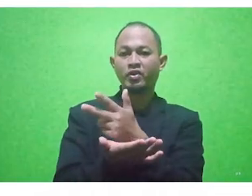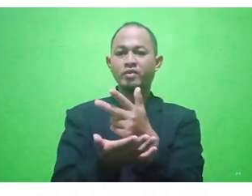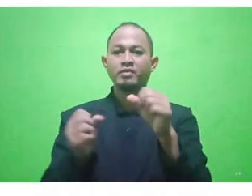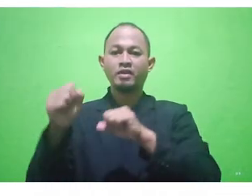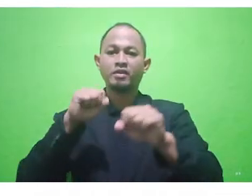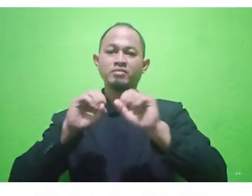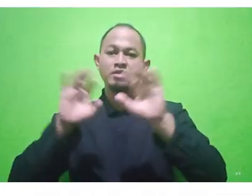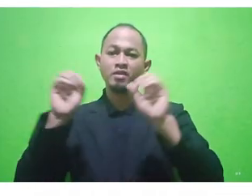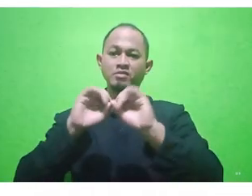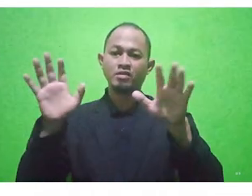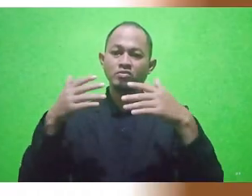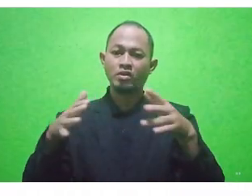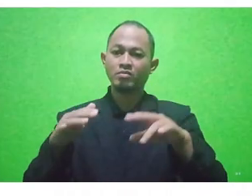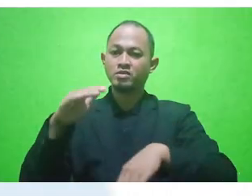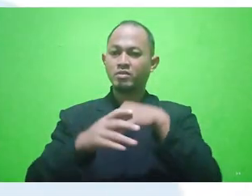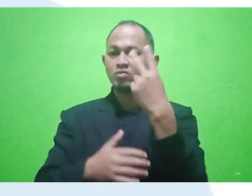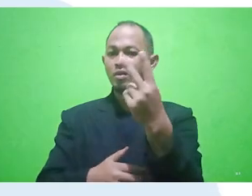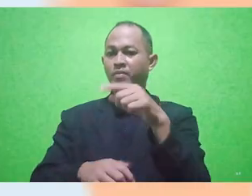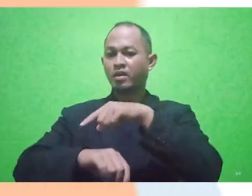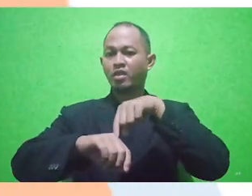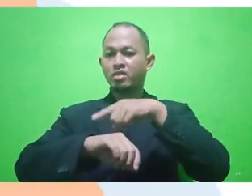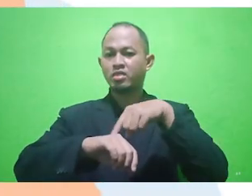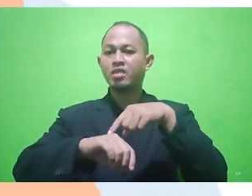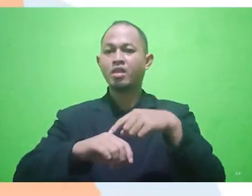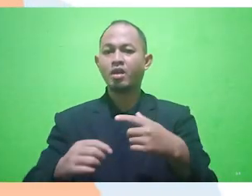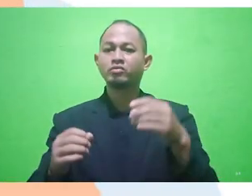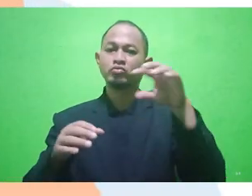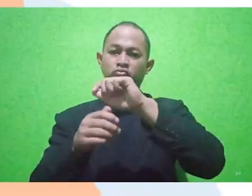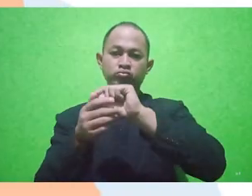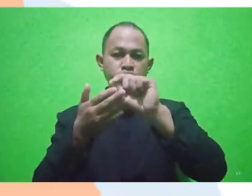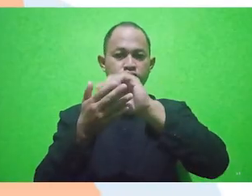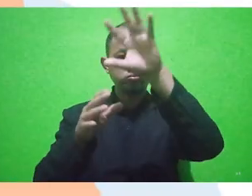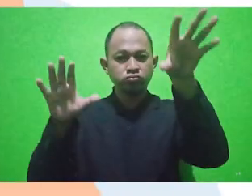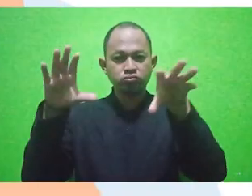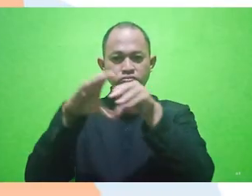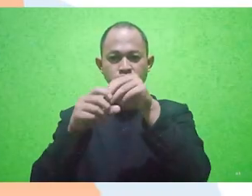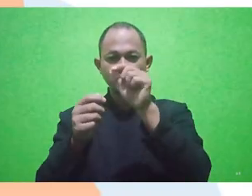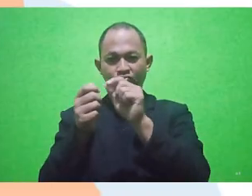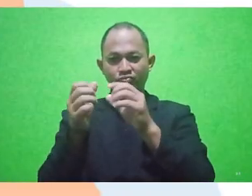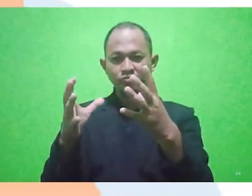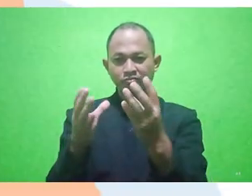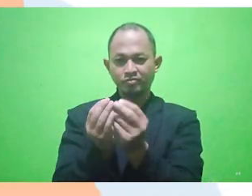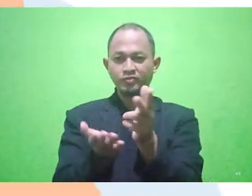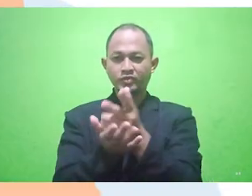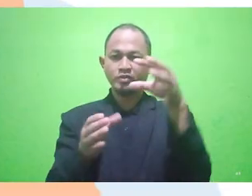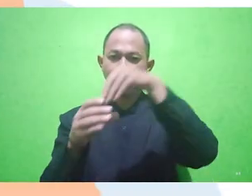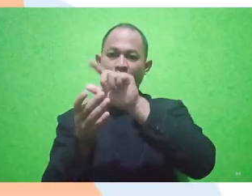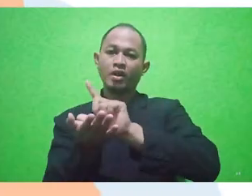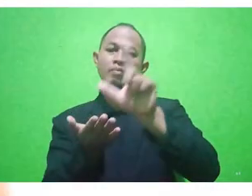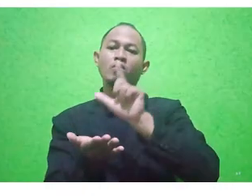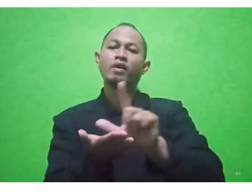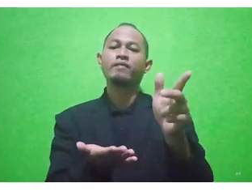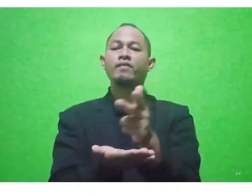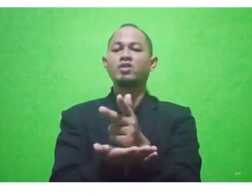menjelaskan kegiatan tersebut durasi maksimal 2 menit. Unggah dokumen di media disepakati dengan pendidik yang memuat video dan